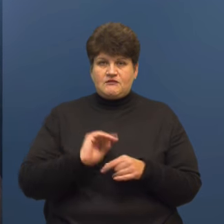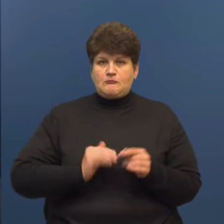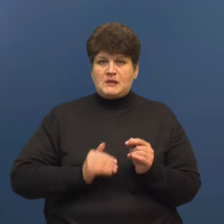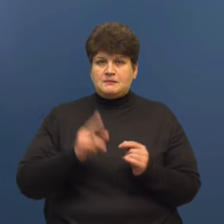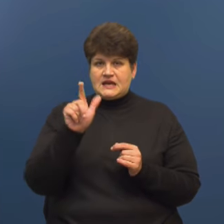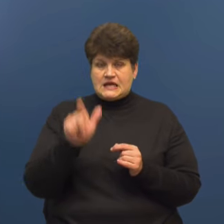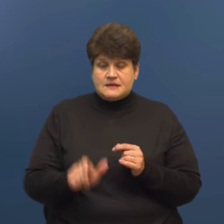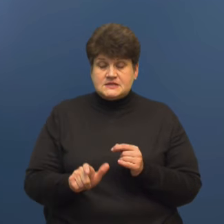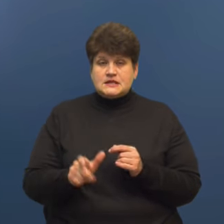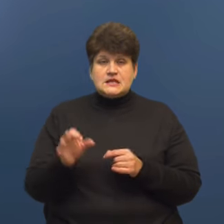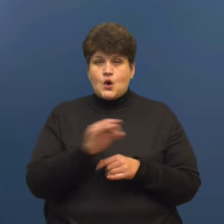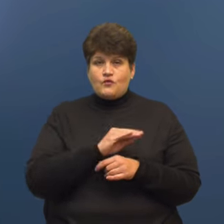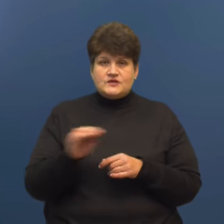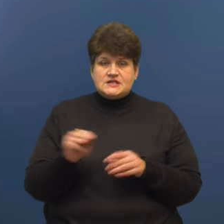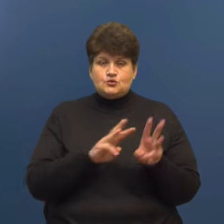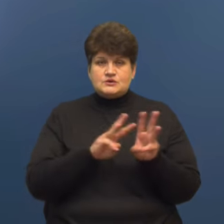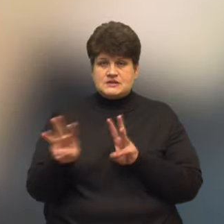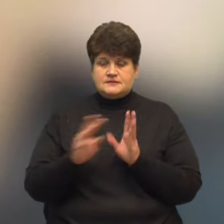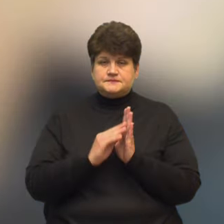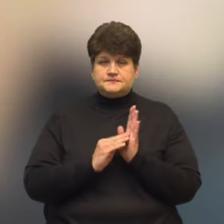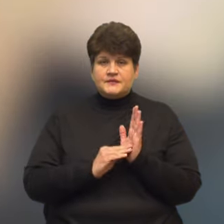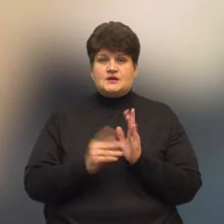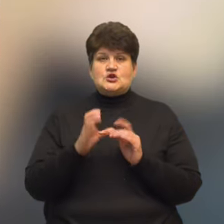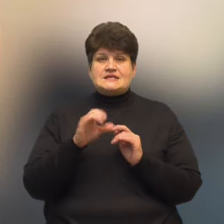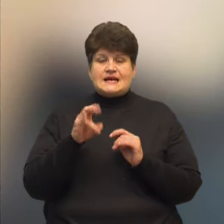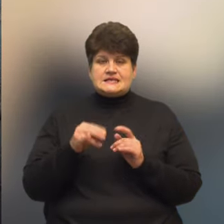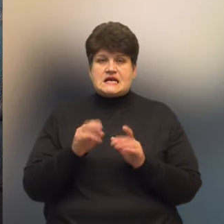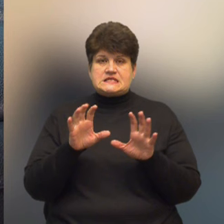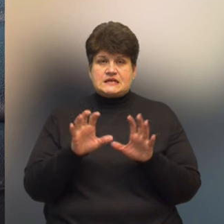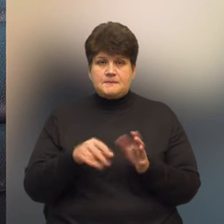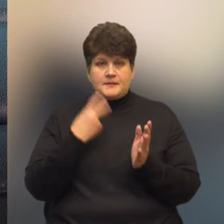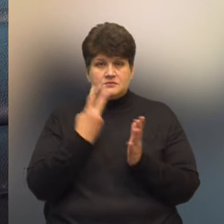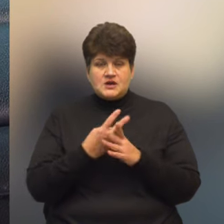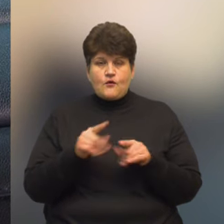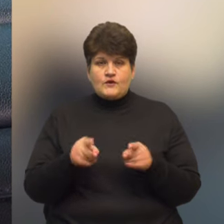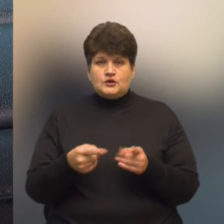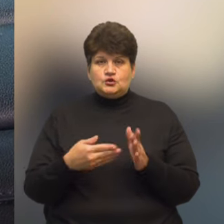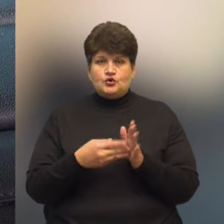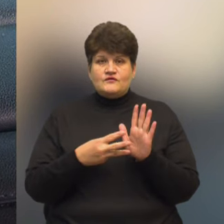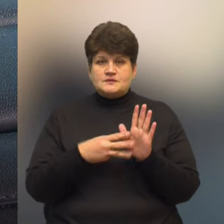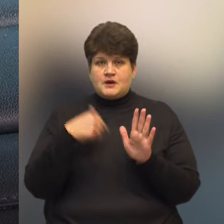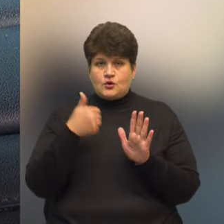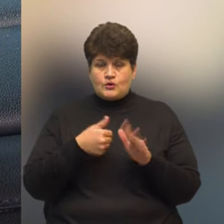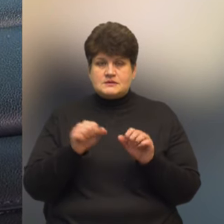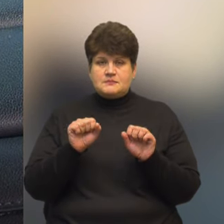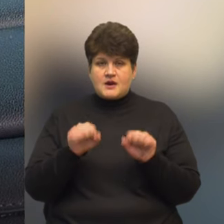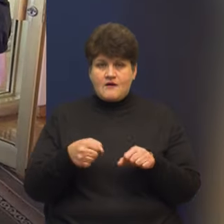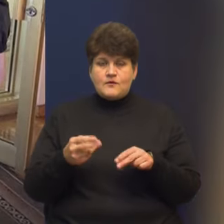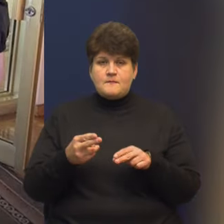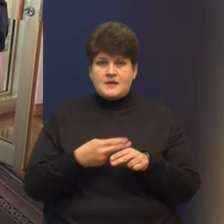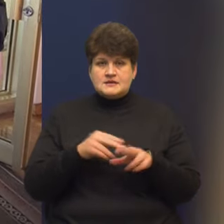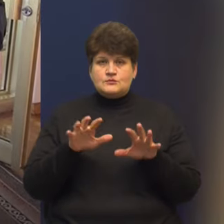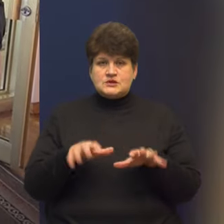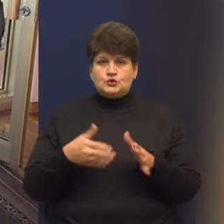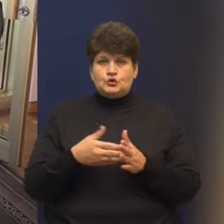на офіційному сайті набу йдеться що санкція статті яку інкримінують підозрюваним передбачає ув'язані до 8сьми років з позбавленням права обіймати певні посади до